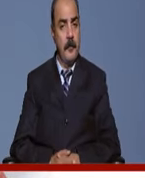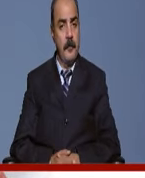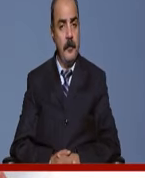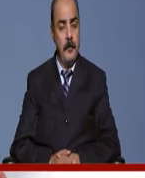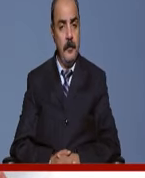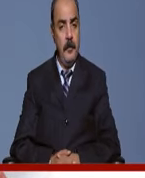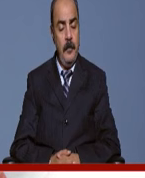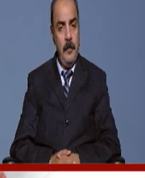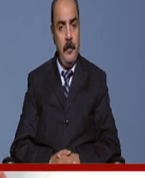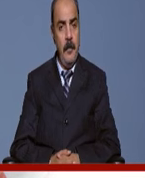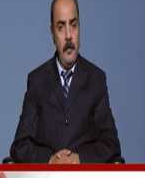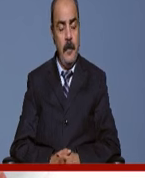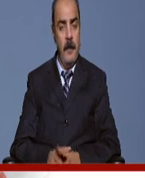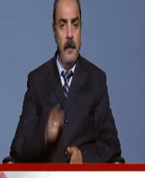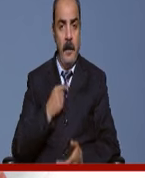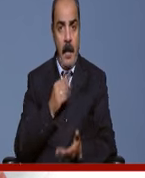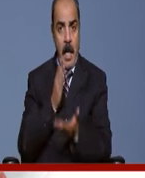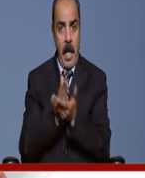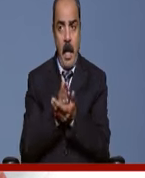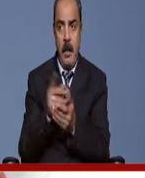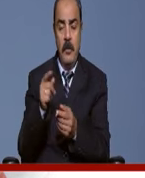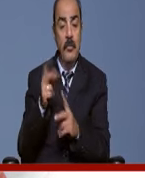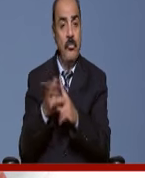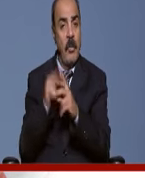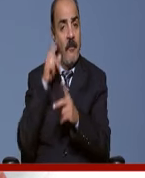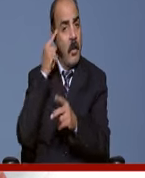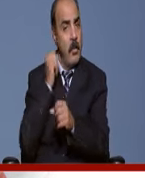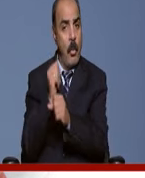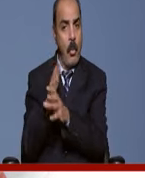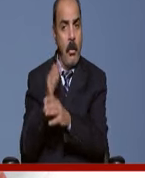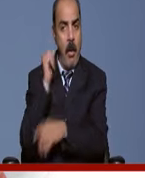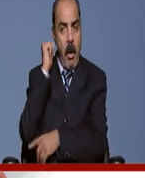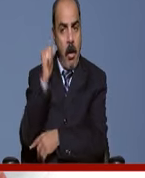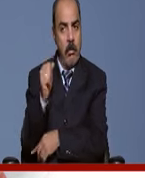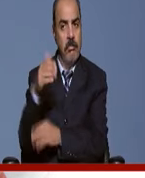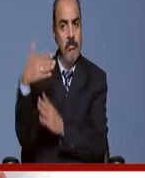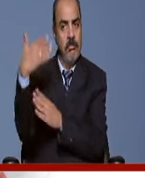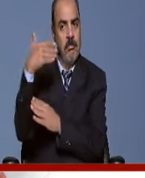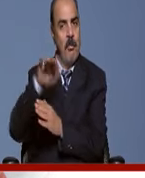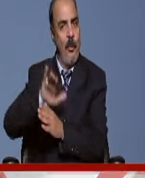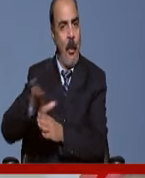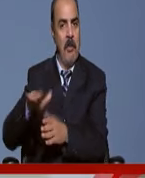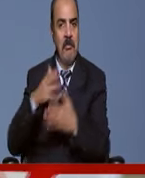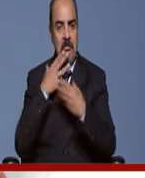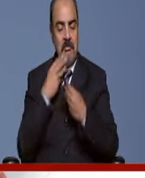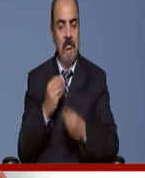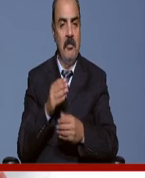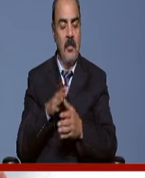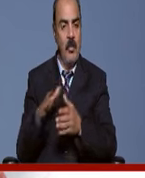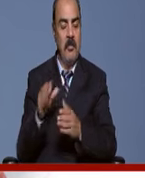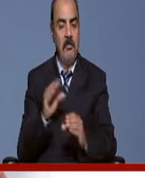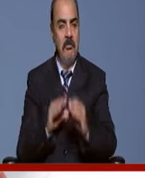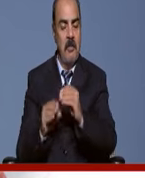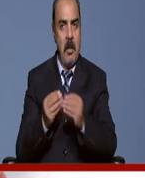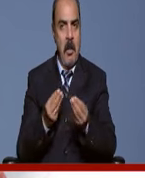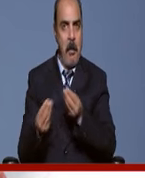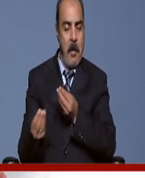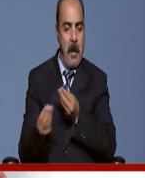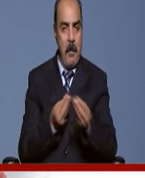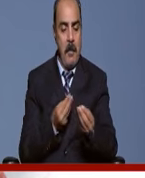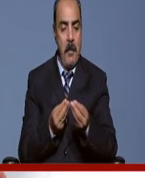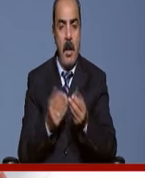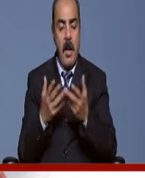عن الحق المشروع للشعب الفلسطيني في دوله وفي حل سياسي كان